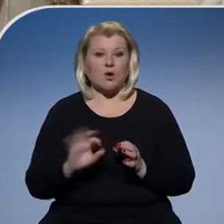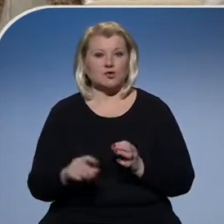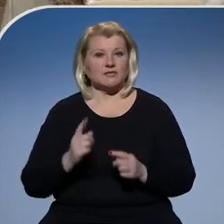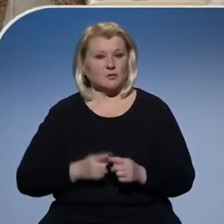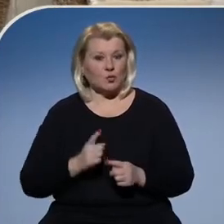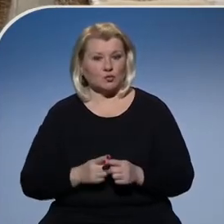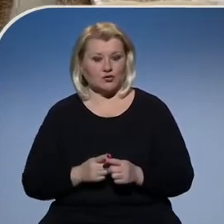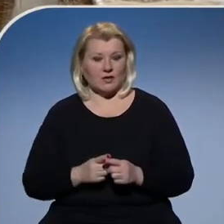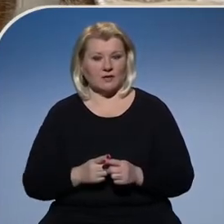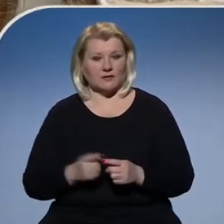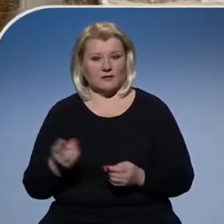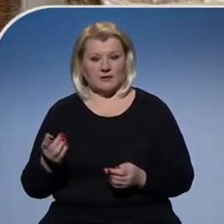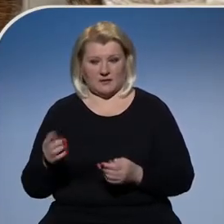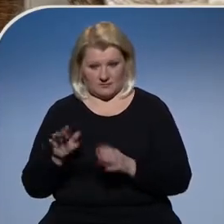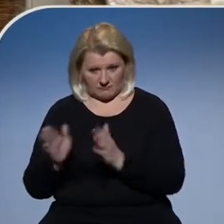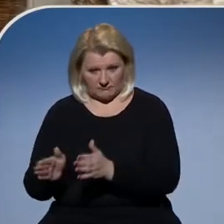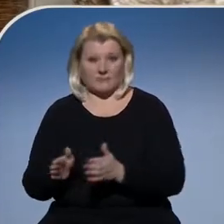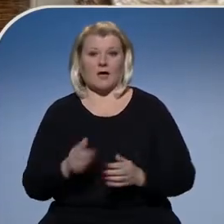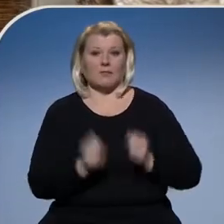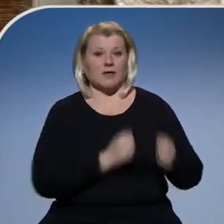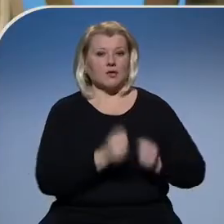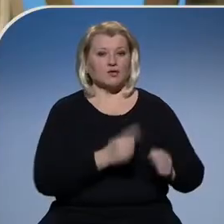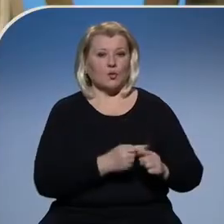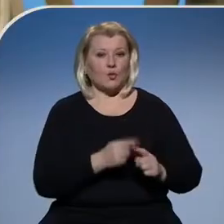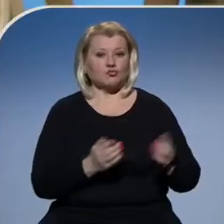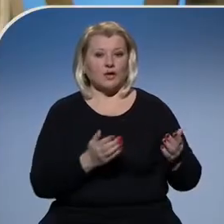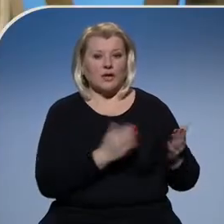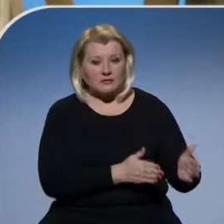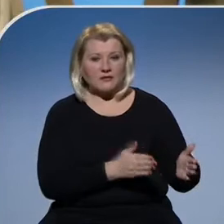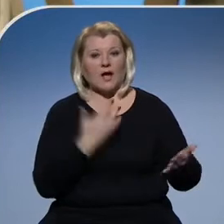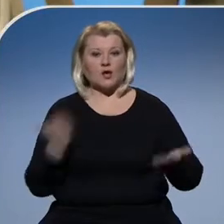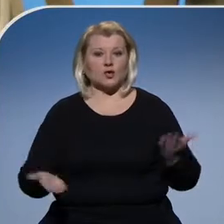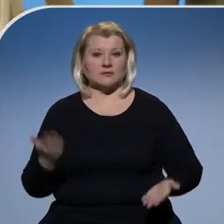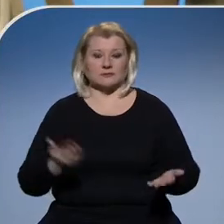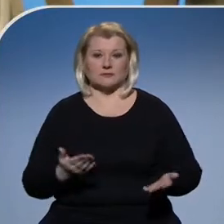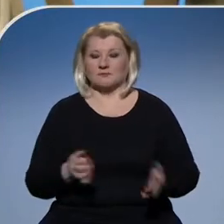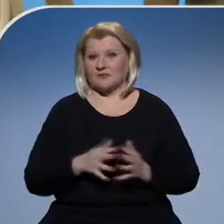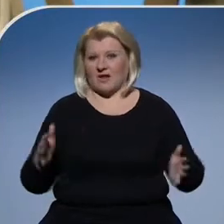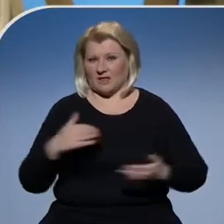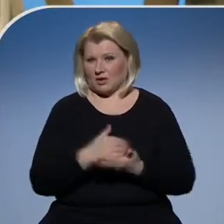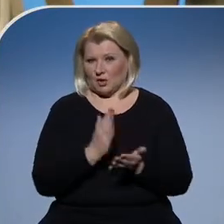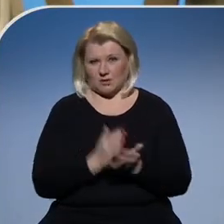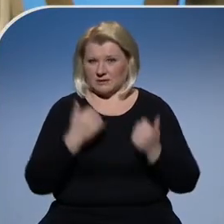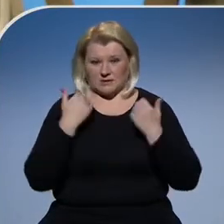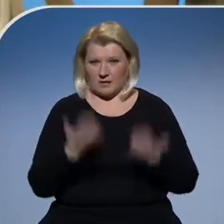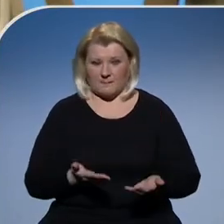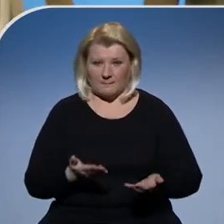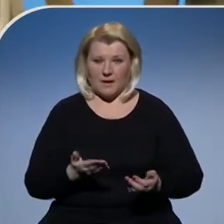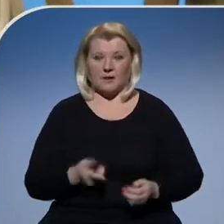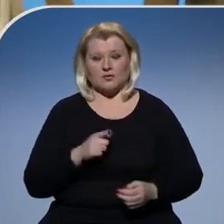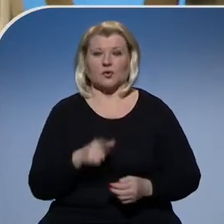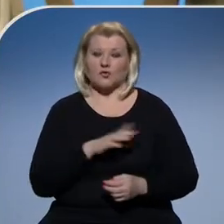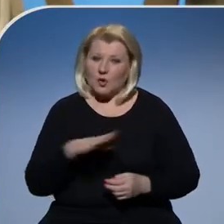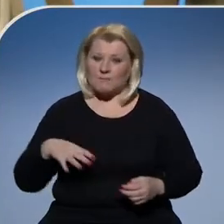se třeba liší od běžného. Ono těch rozdílů tam příliš není. V podstatě je to běžný